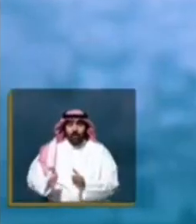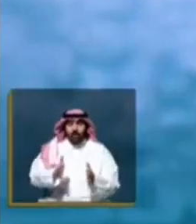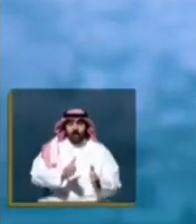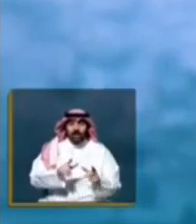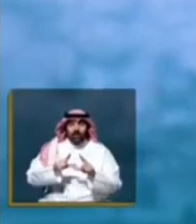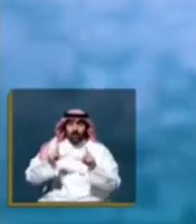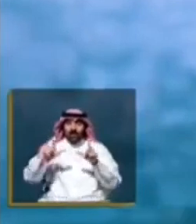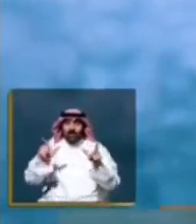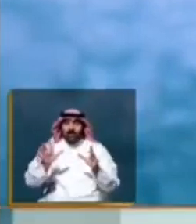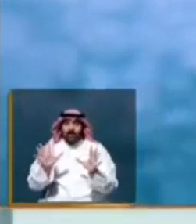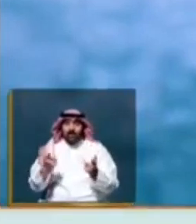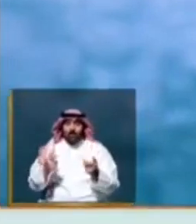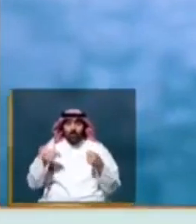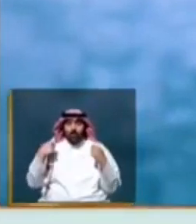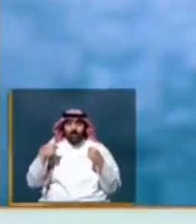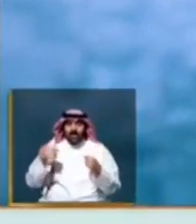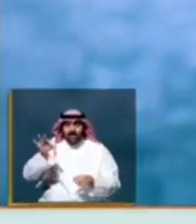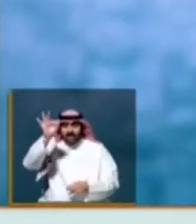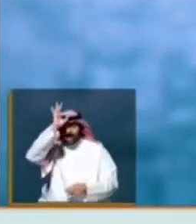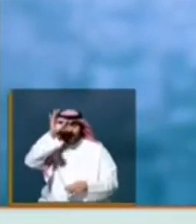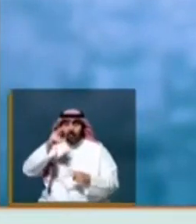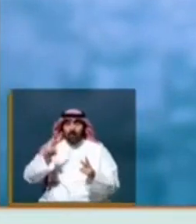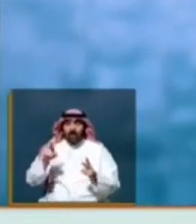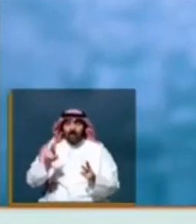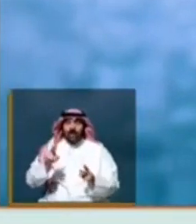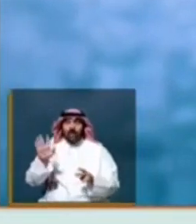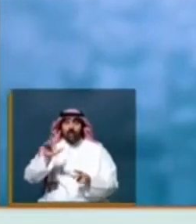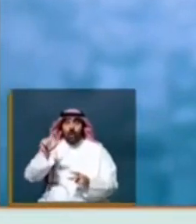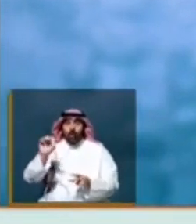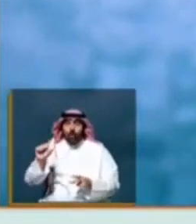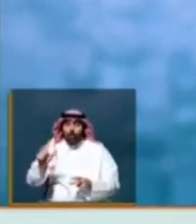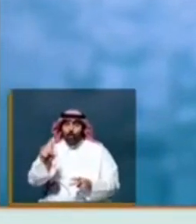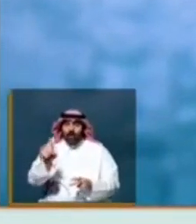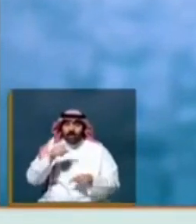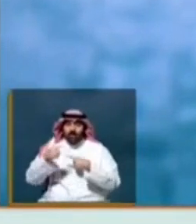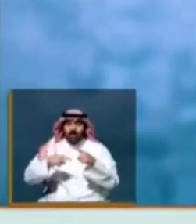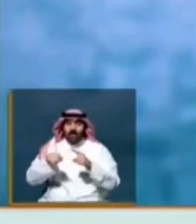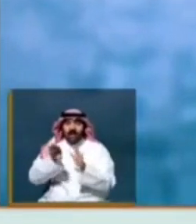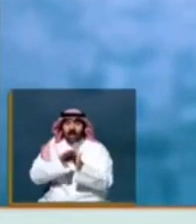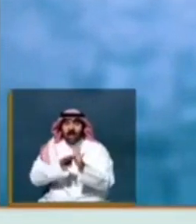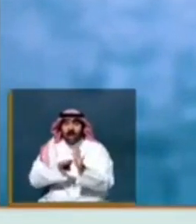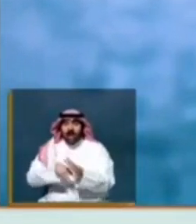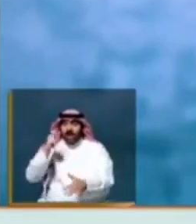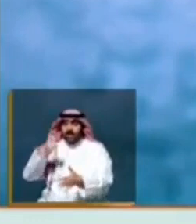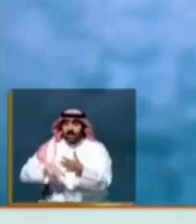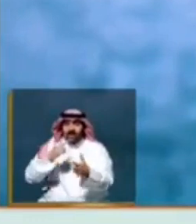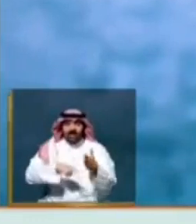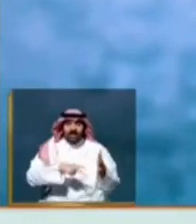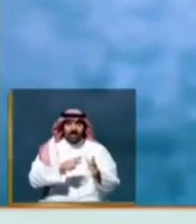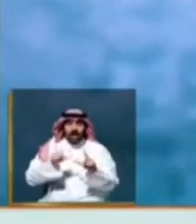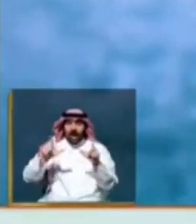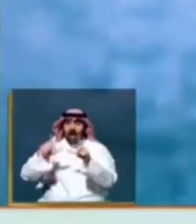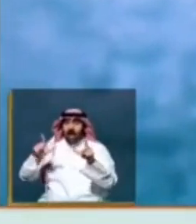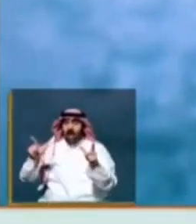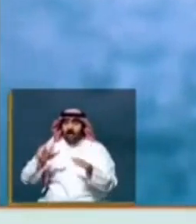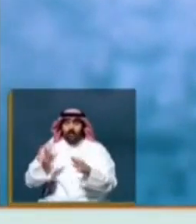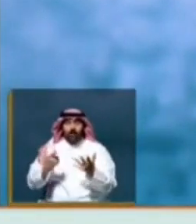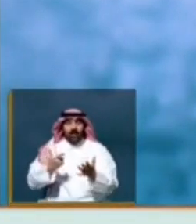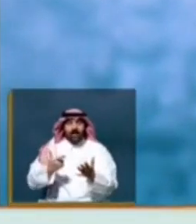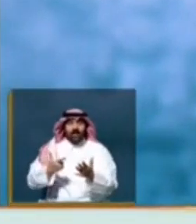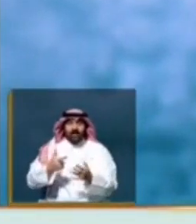من جهته أوضح المتحدث الرسمي لوزارة الداخلية المقدم طلال الشلهوب أن القرار النهائي في هذه التدابير الاحترازية للحد من تفشي